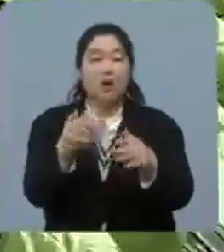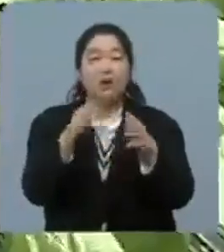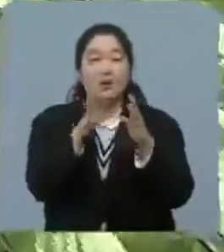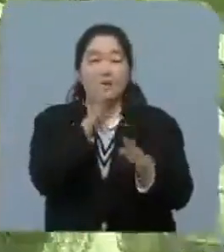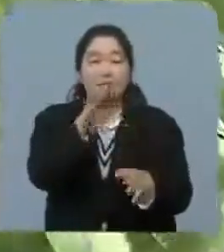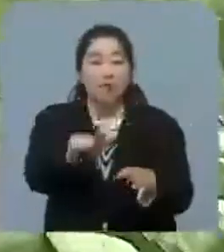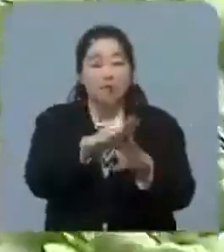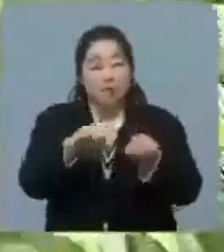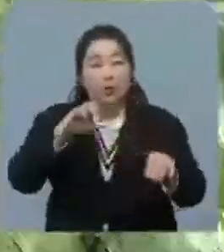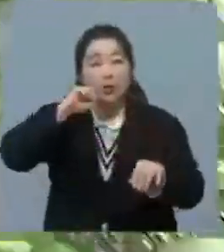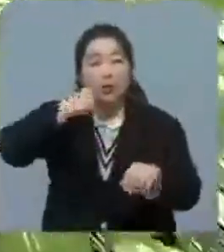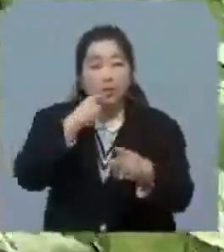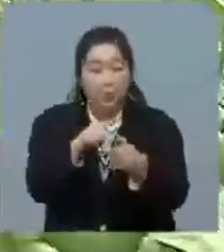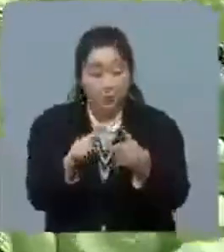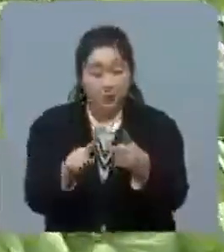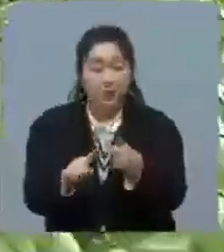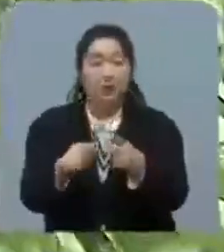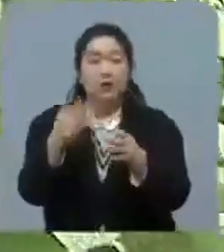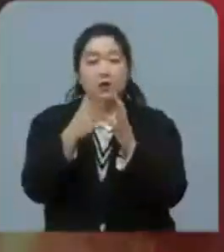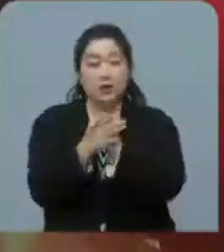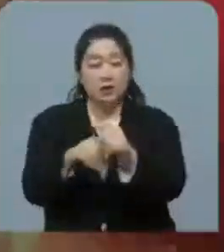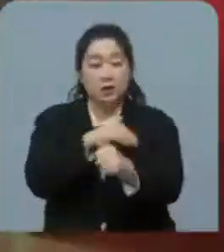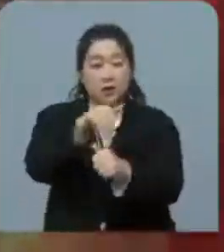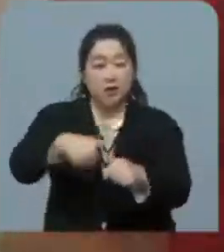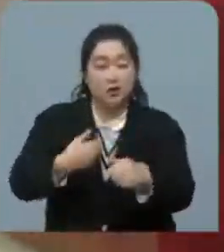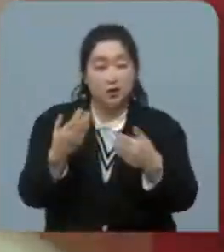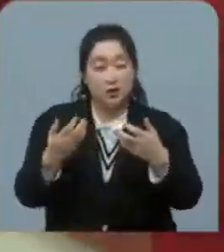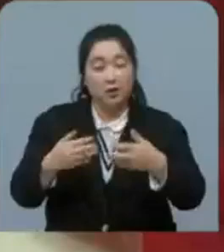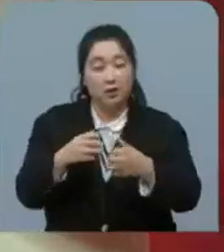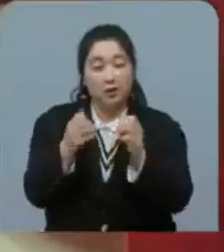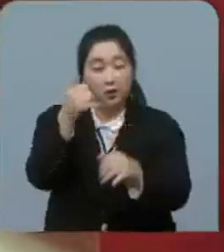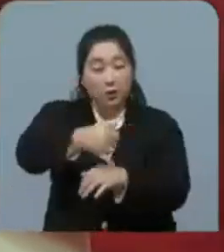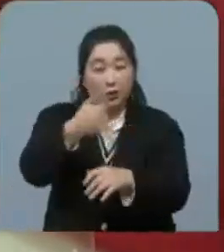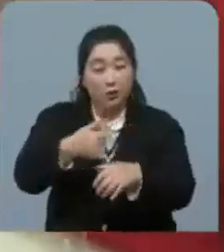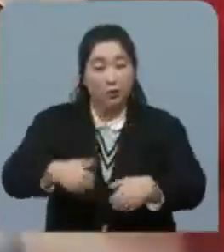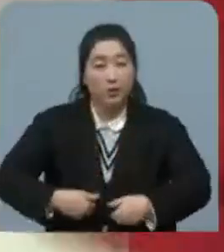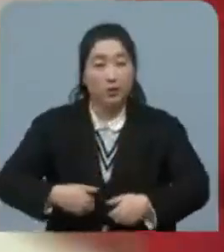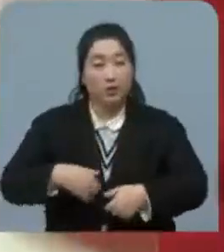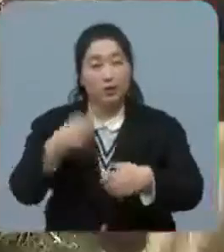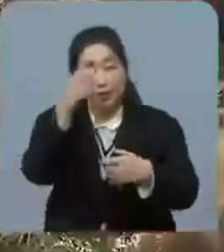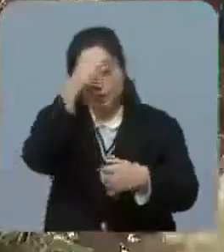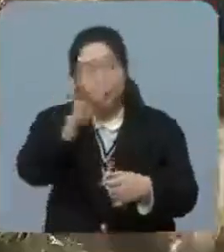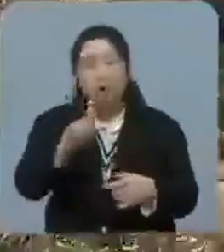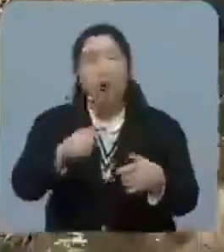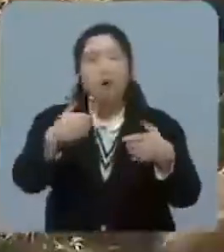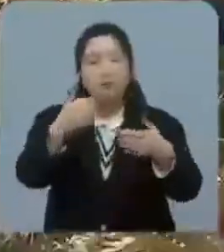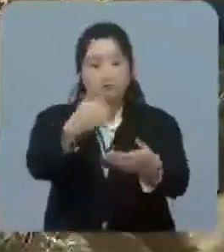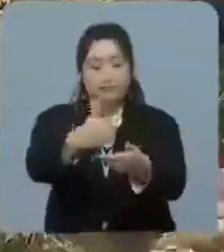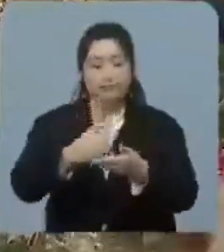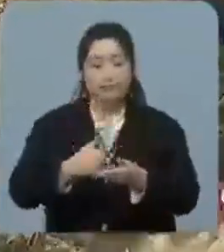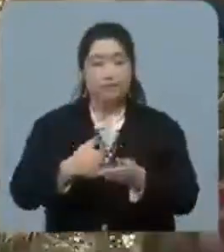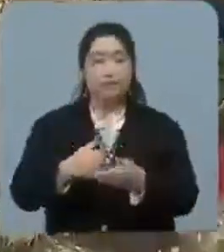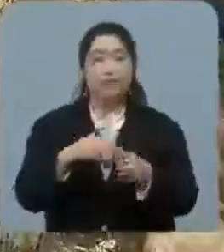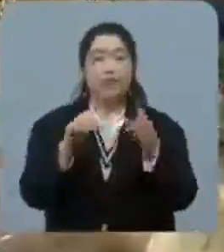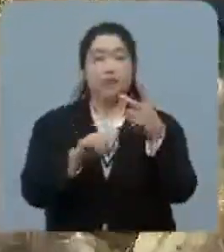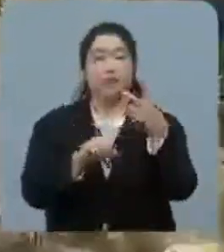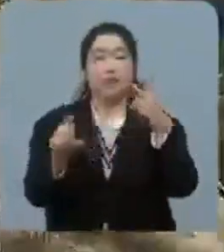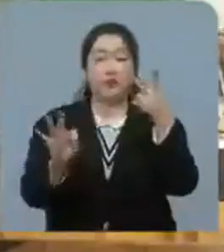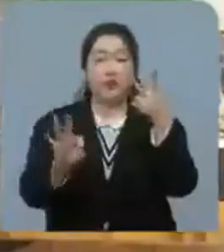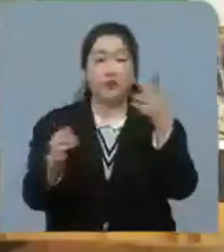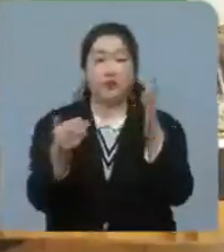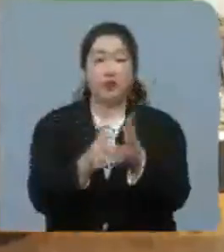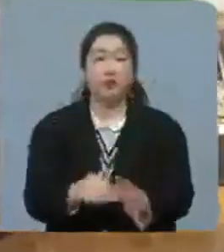어렵거나 친환경 농업을 위해 필요한 기술 등이 무엇인지를 직접 제안받습니다. 기간은 다음 달